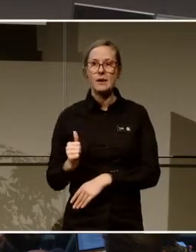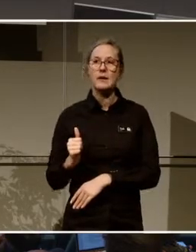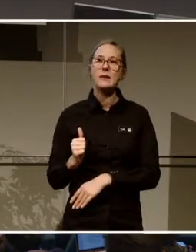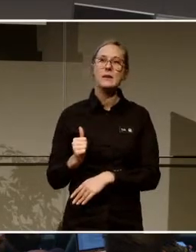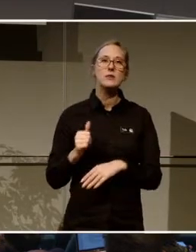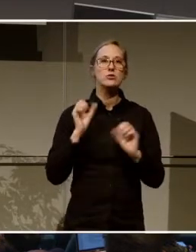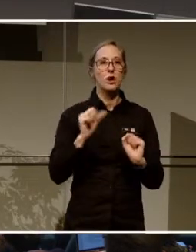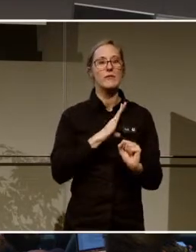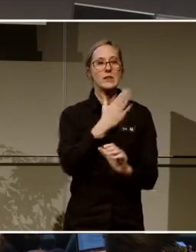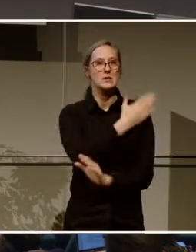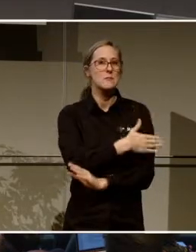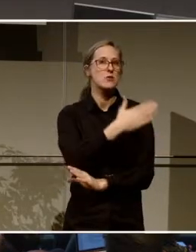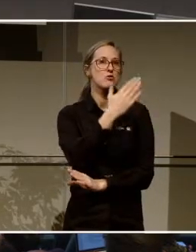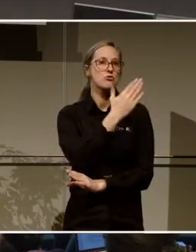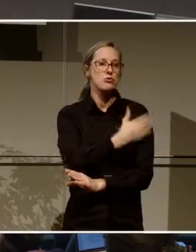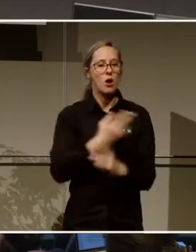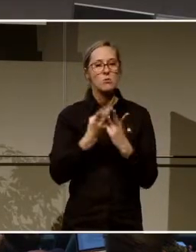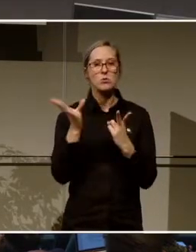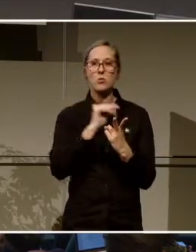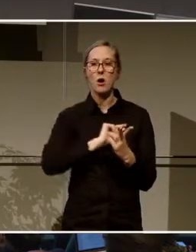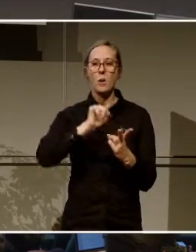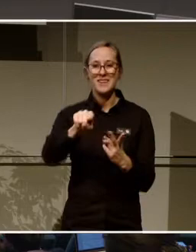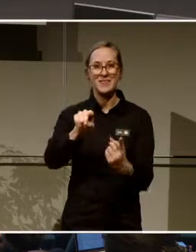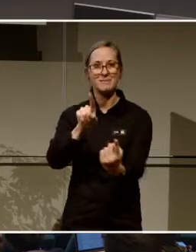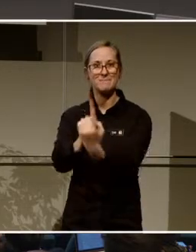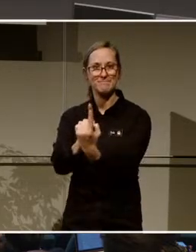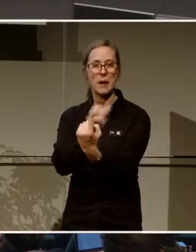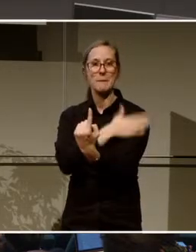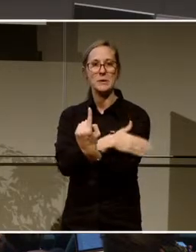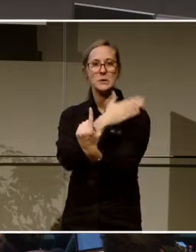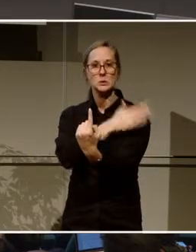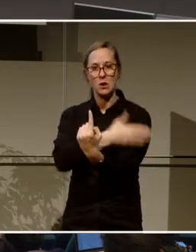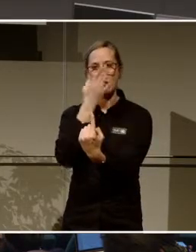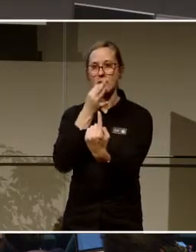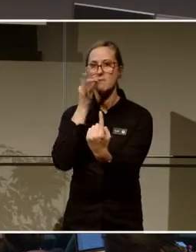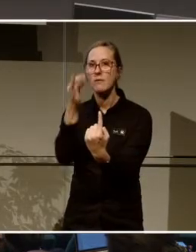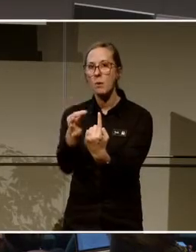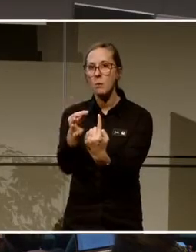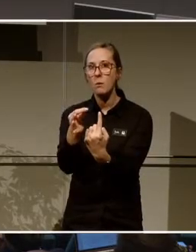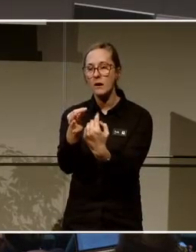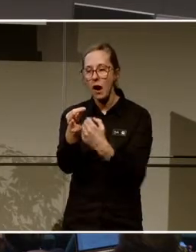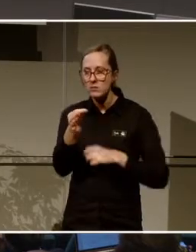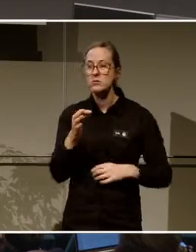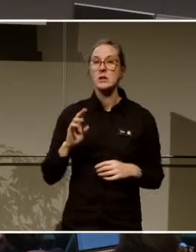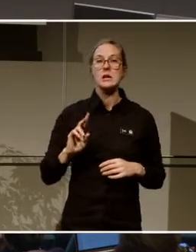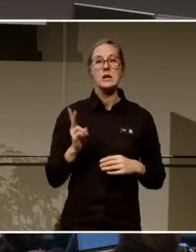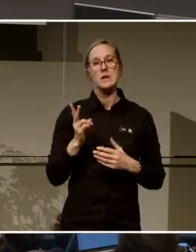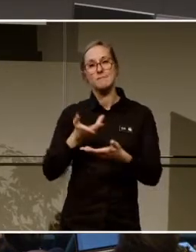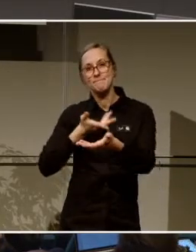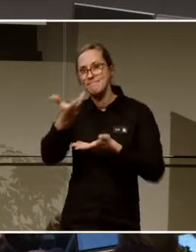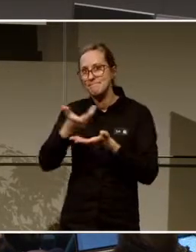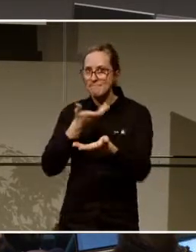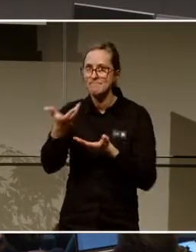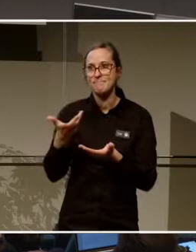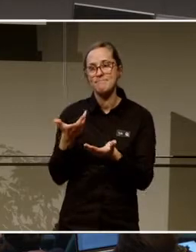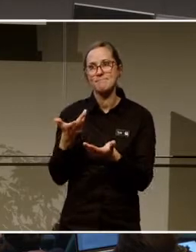ska vara bemannade platser. Man ska träffa en person där som man kan rådfråga eller samskapa med,